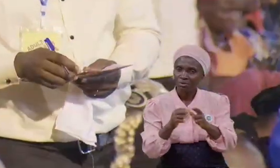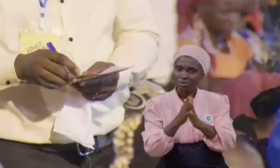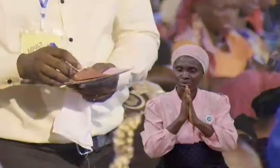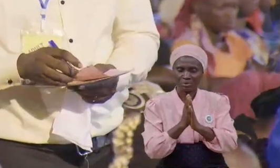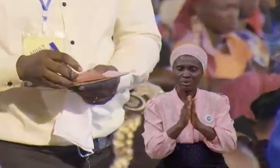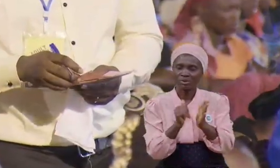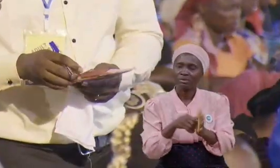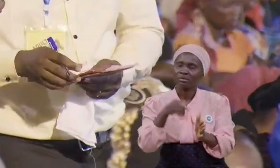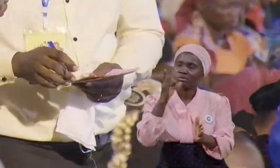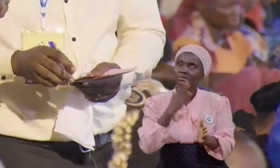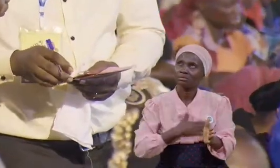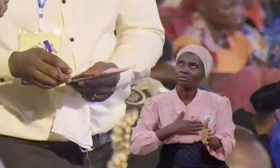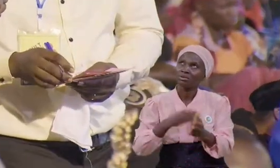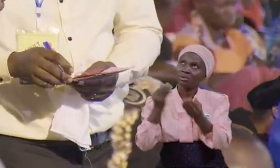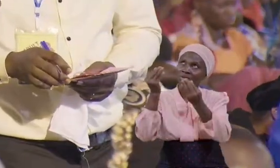la fin,